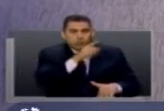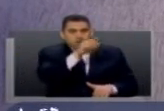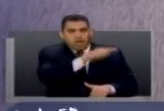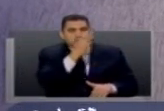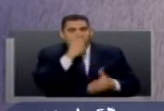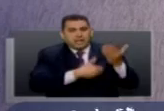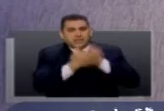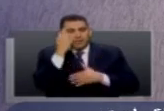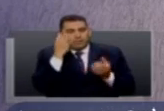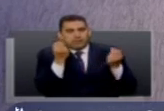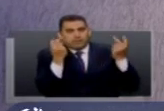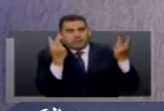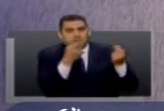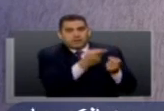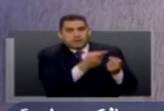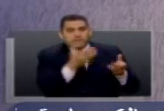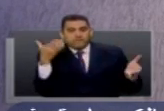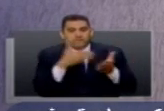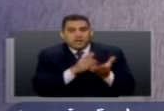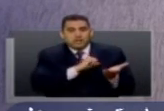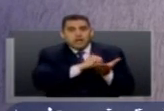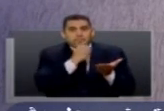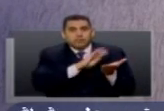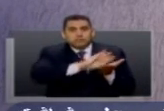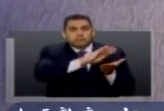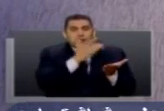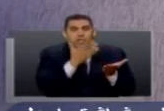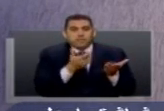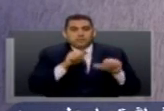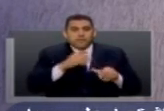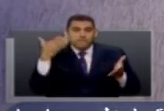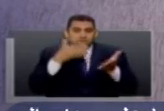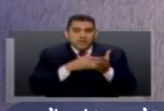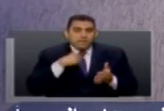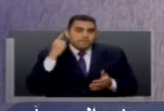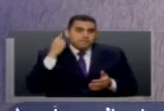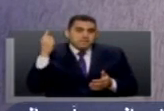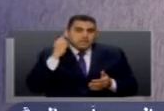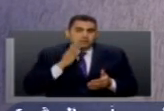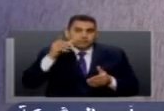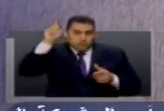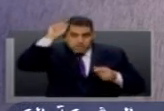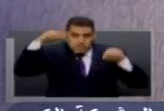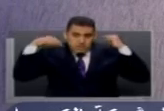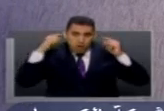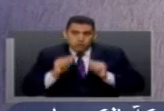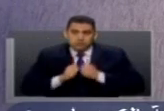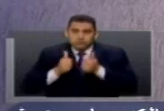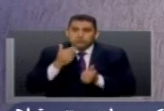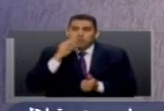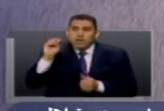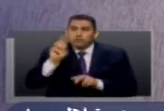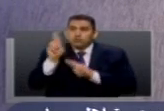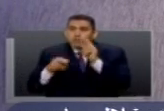لما عجز ان يقيم الحجه ذهب الى المدينه المنوره الى عند اليهود وصار يسالهم يقول ظهر فينا واحد كذا